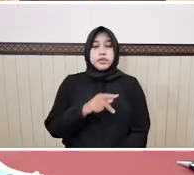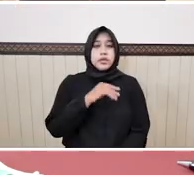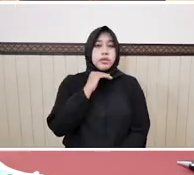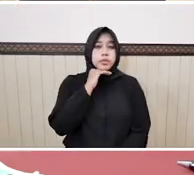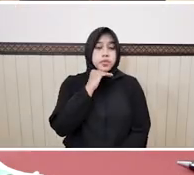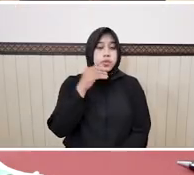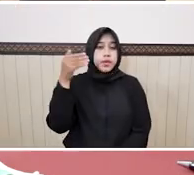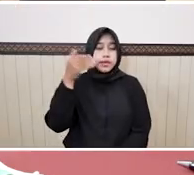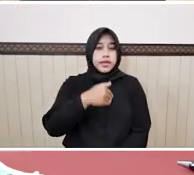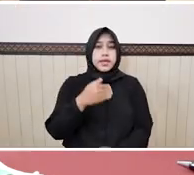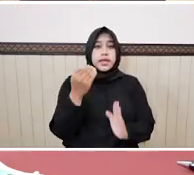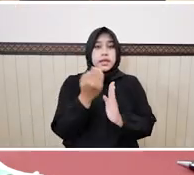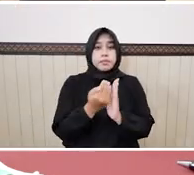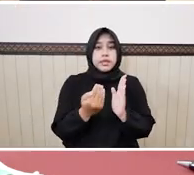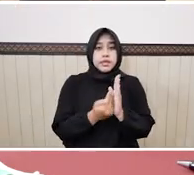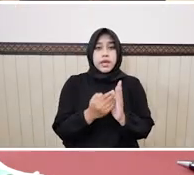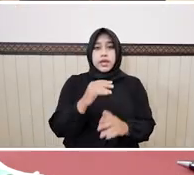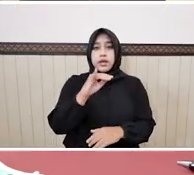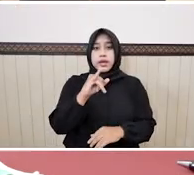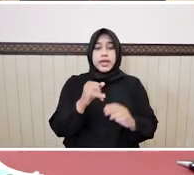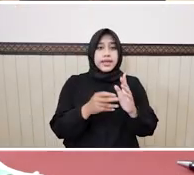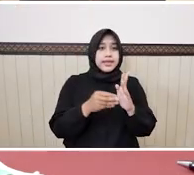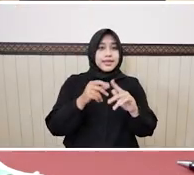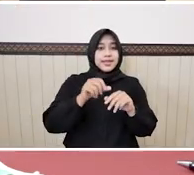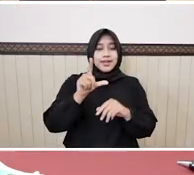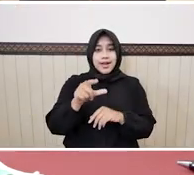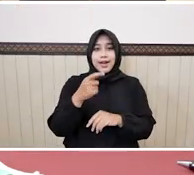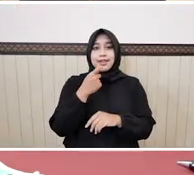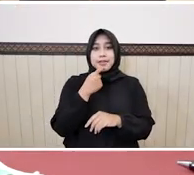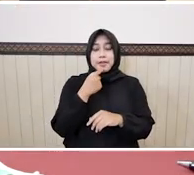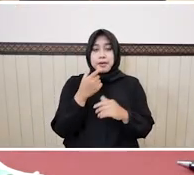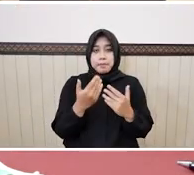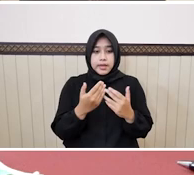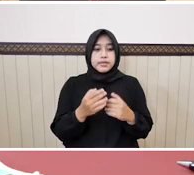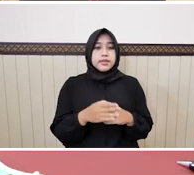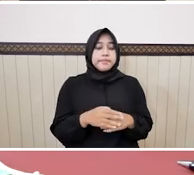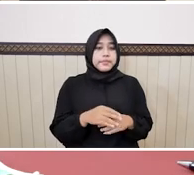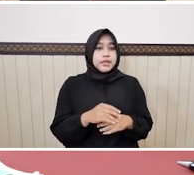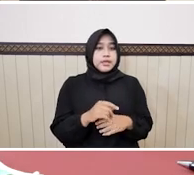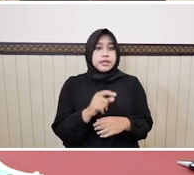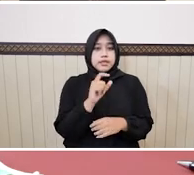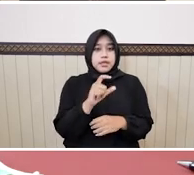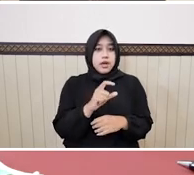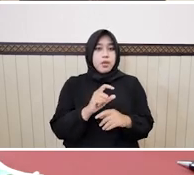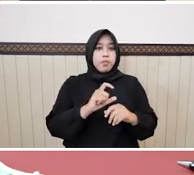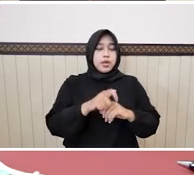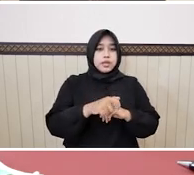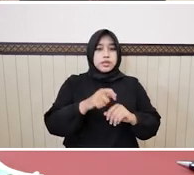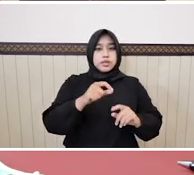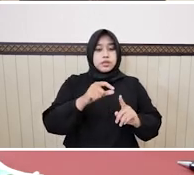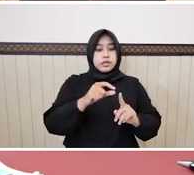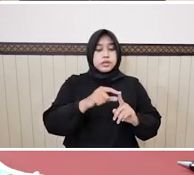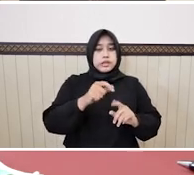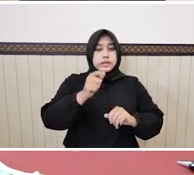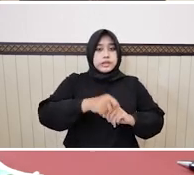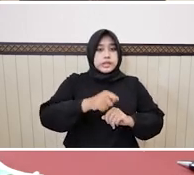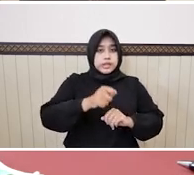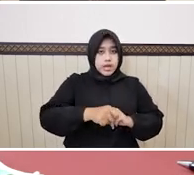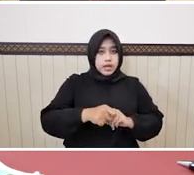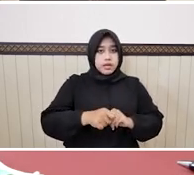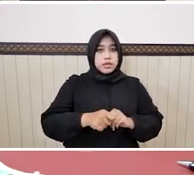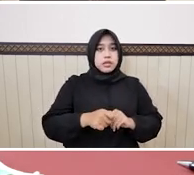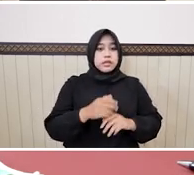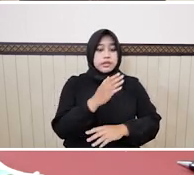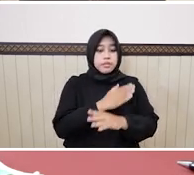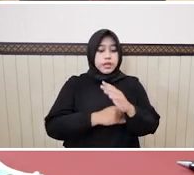hadirnya kebijakan internal terkait dengan bagaimana mekanisme persidangan bagi disabilitas yang